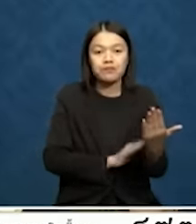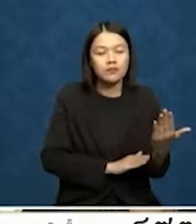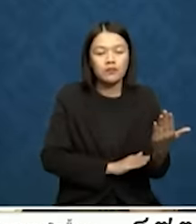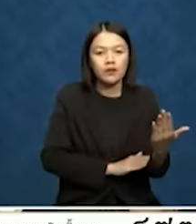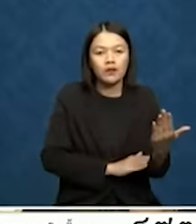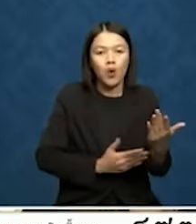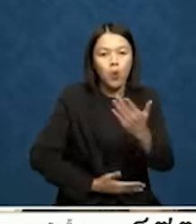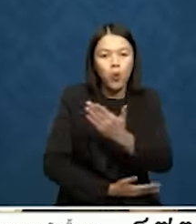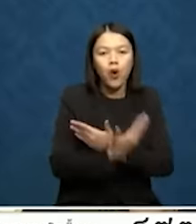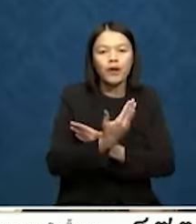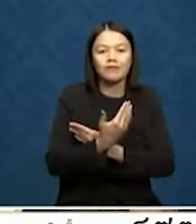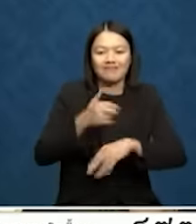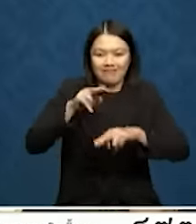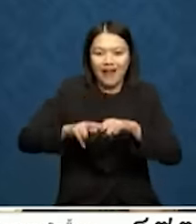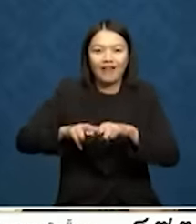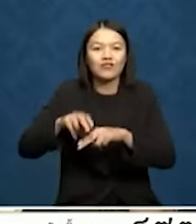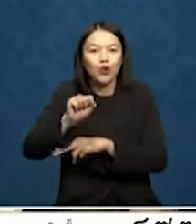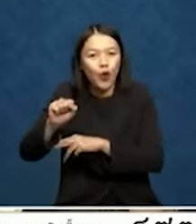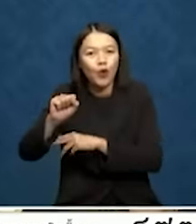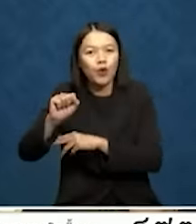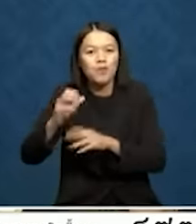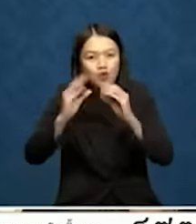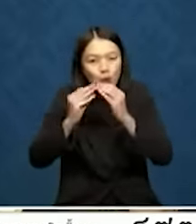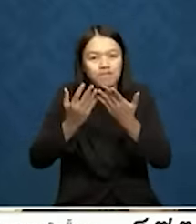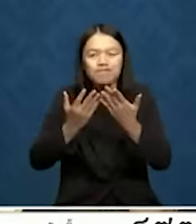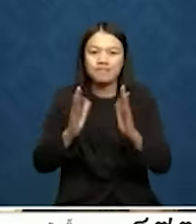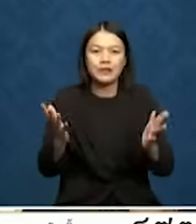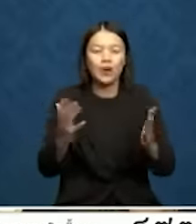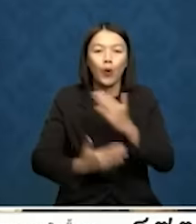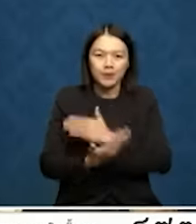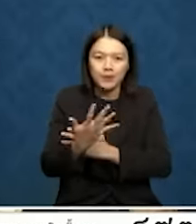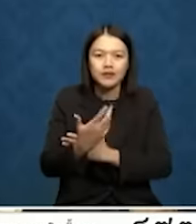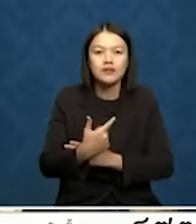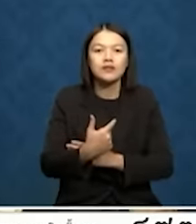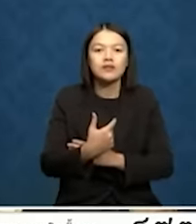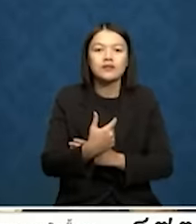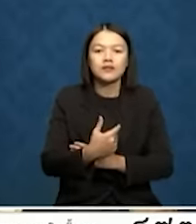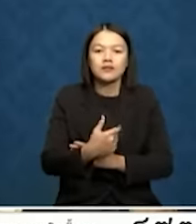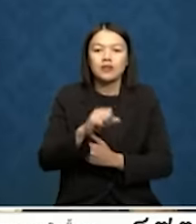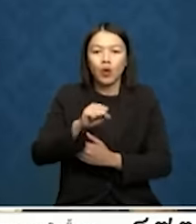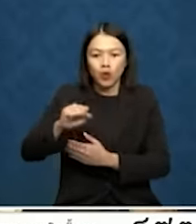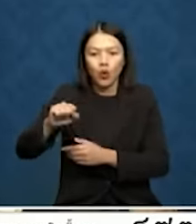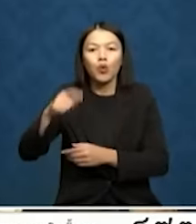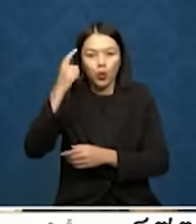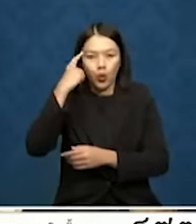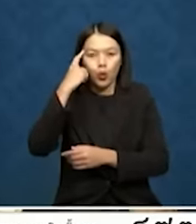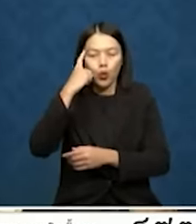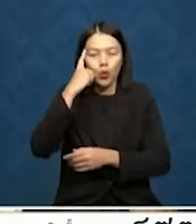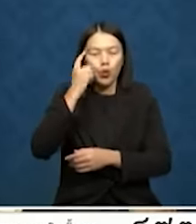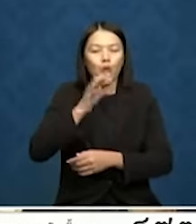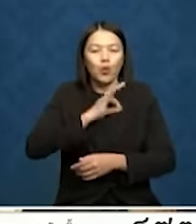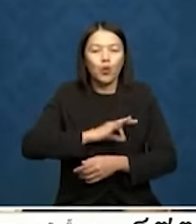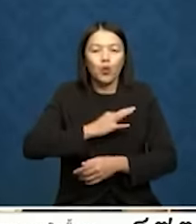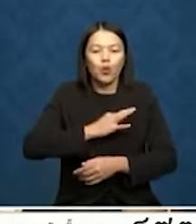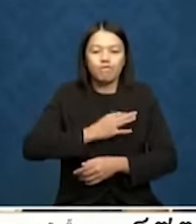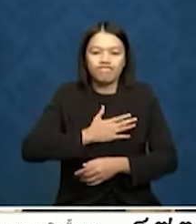ไม่ได้มีโอกาสมานั่งในสภาผู้แทนราษฎรแห่งนี้แต่ผมเชื่อว่าเพื่อนๆสมาชิกทุกท่านร่วมประสบเหตุแบบเดียวกับผมที่หล่อห